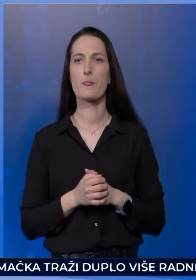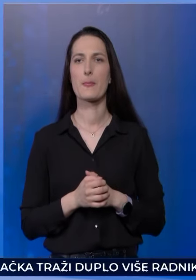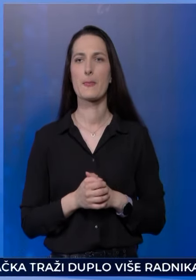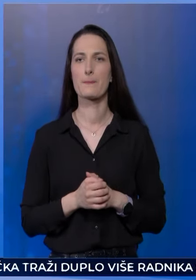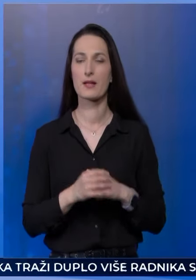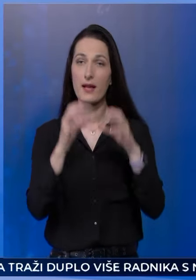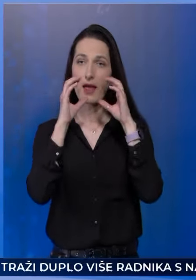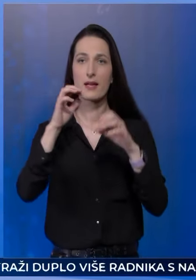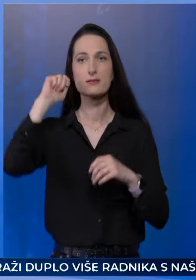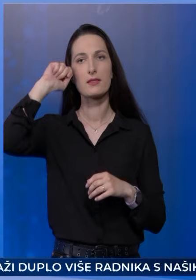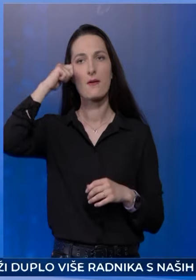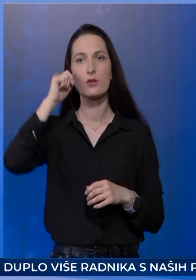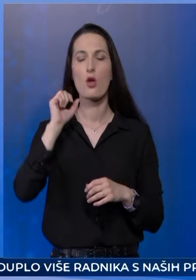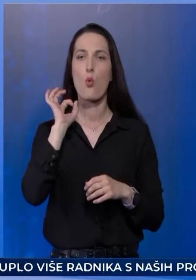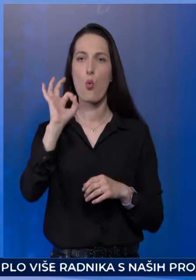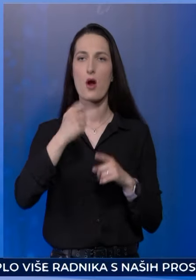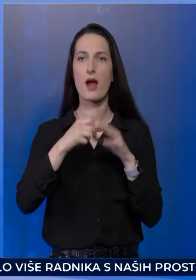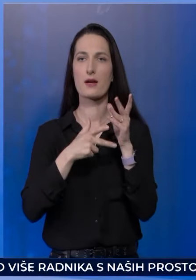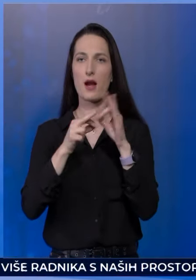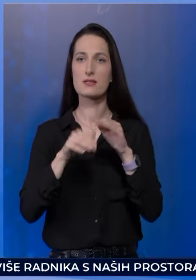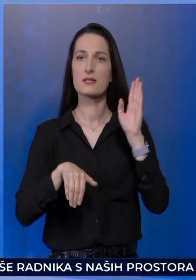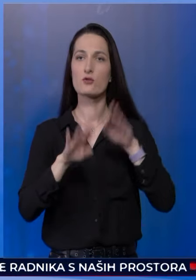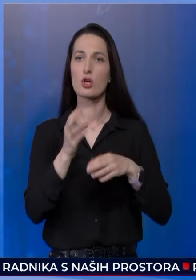Gledali ste dnevnik O kanala. Za